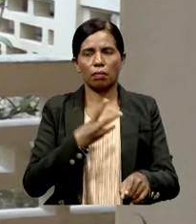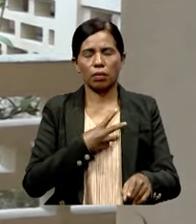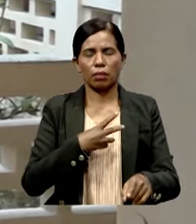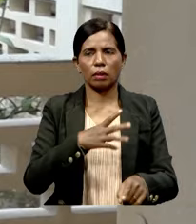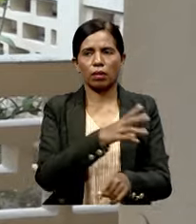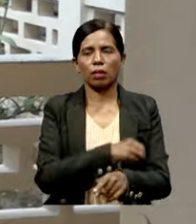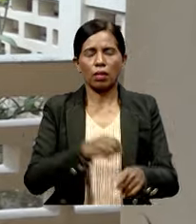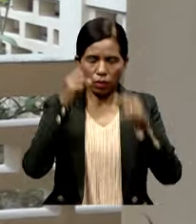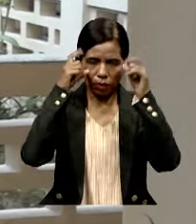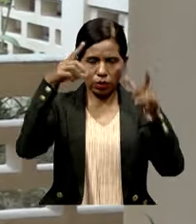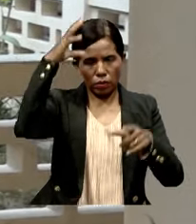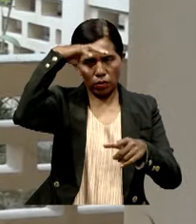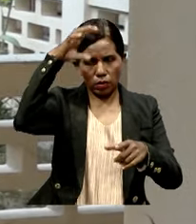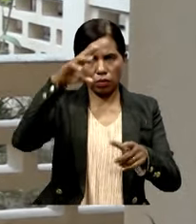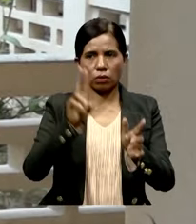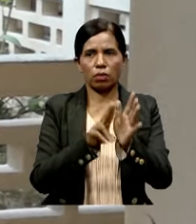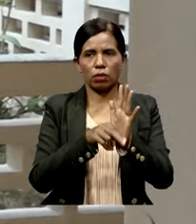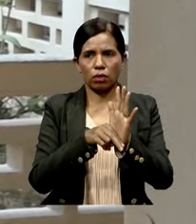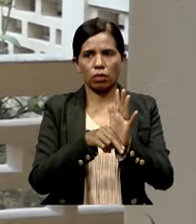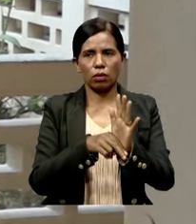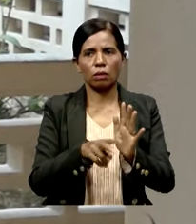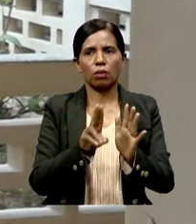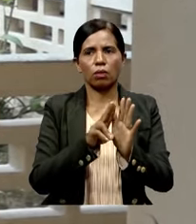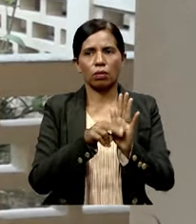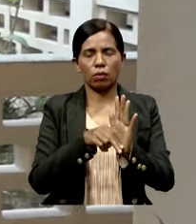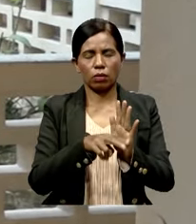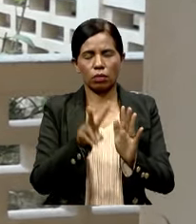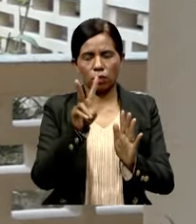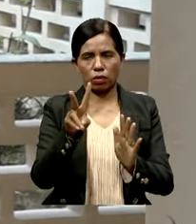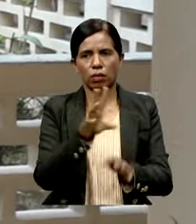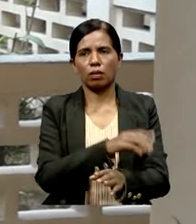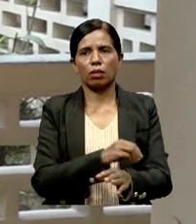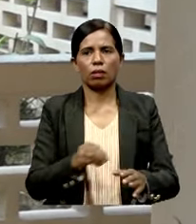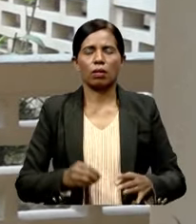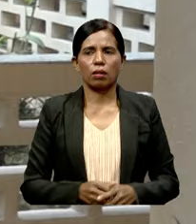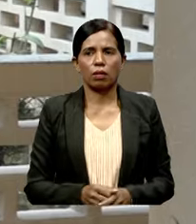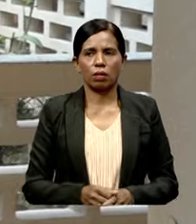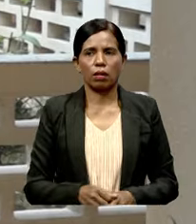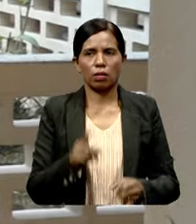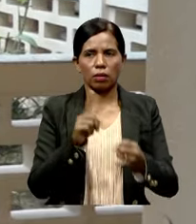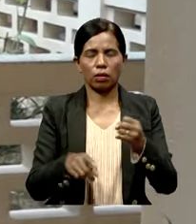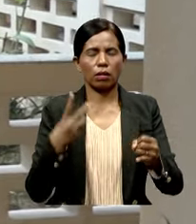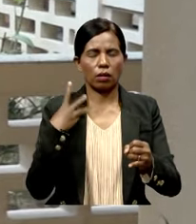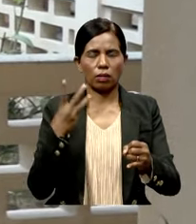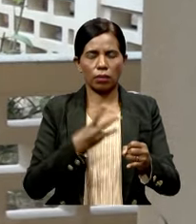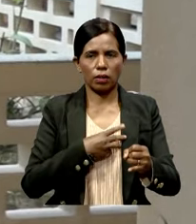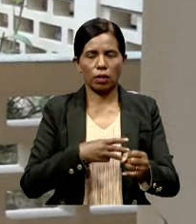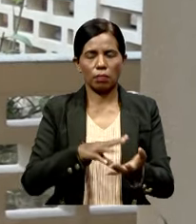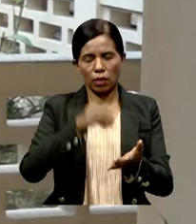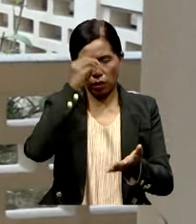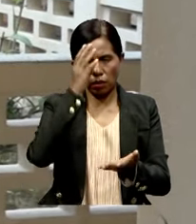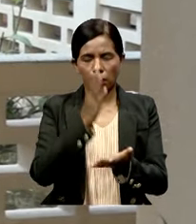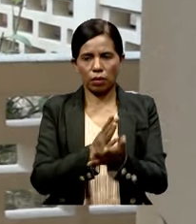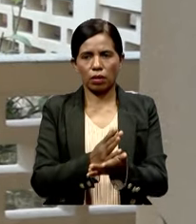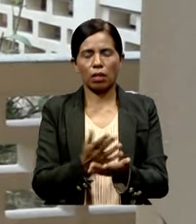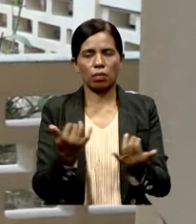maka derepenti udan durante oras selasala oras tolu oras hat nyelarang ikus mai amni aula parado ate oin lorong mo